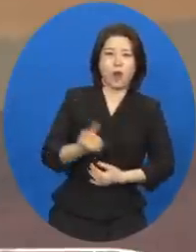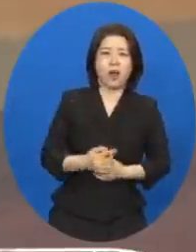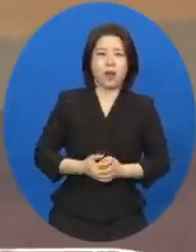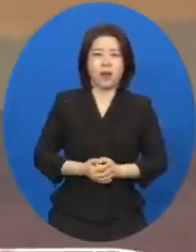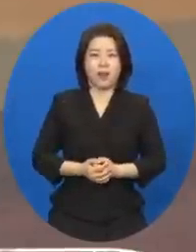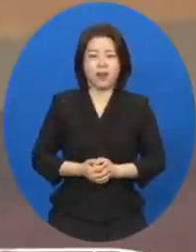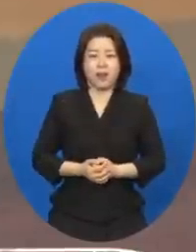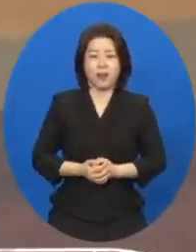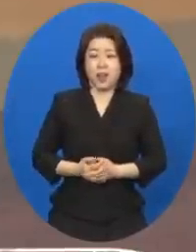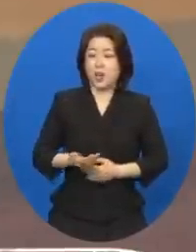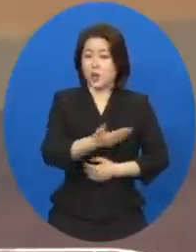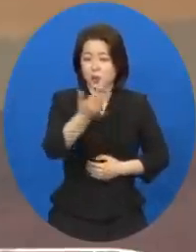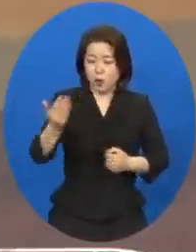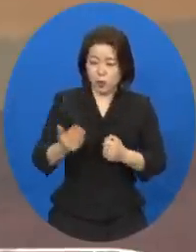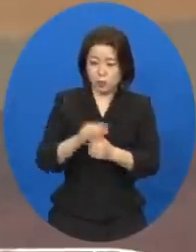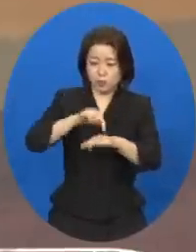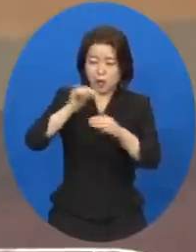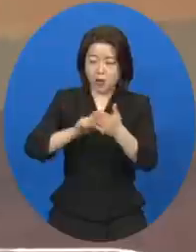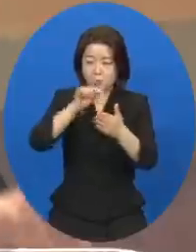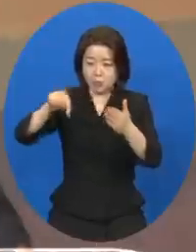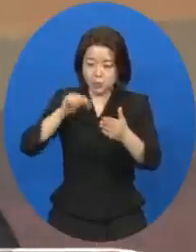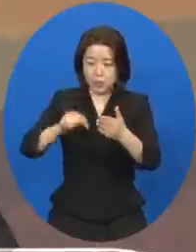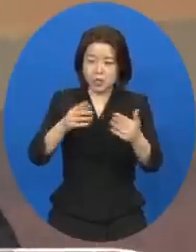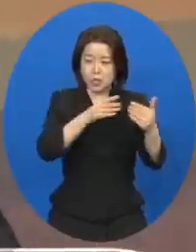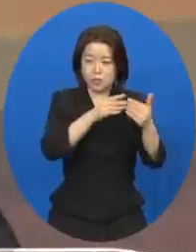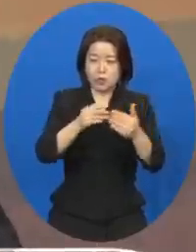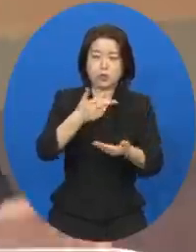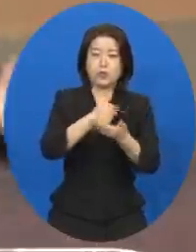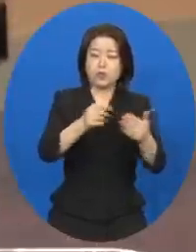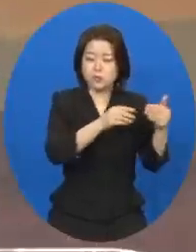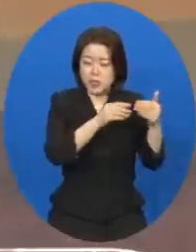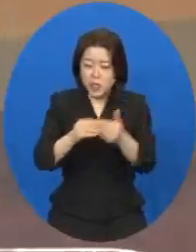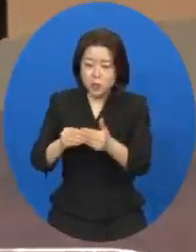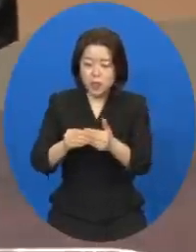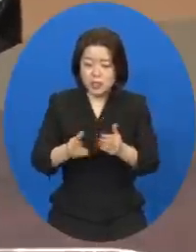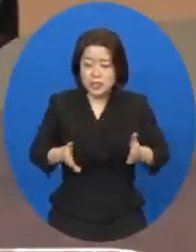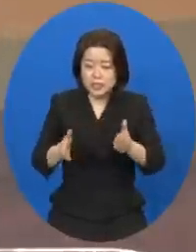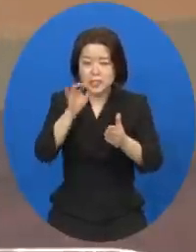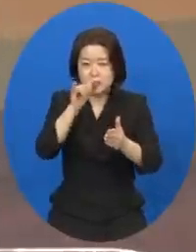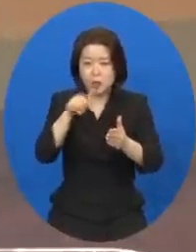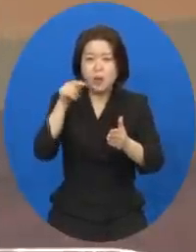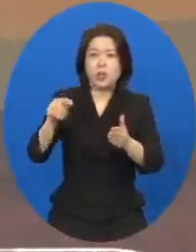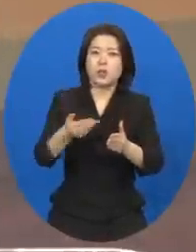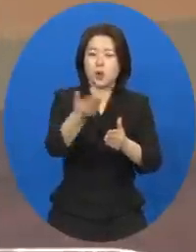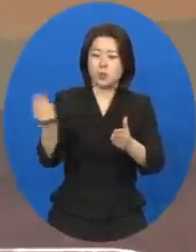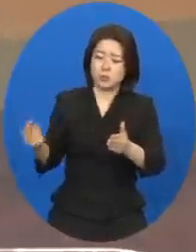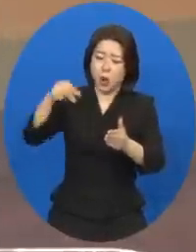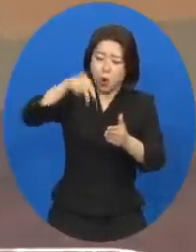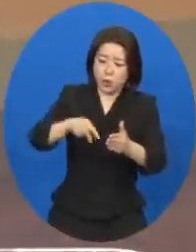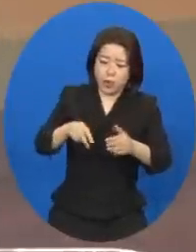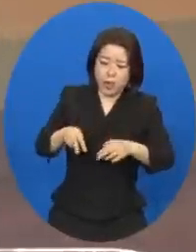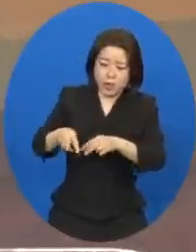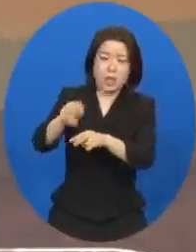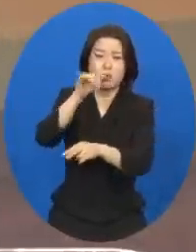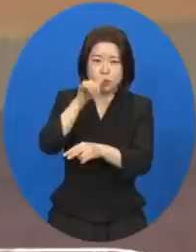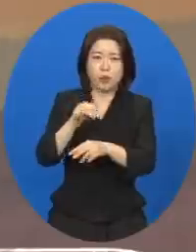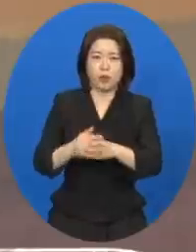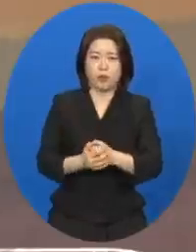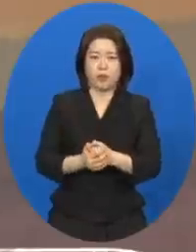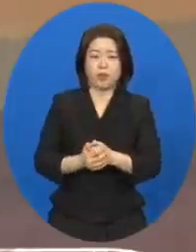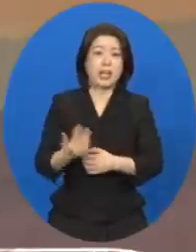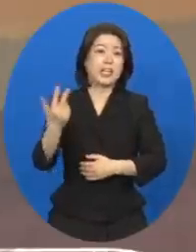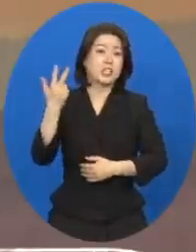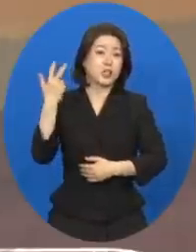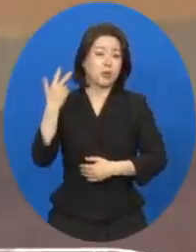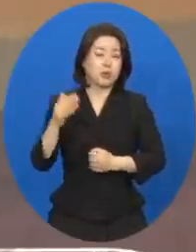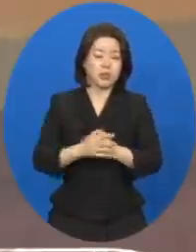길이 있고 지금 그 길을 걷고 있는 거예요. 여러분, 지난 주간에 정말 힘들게 살았던 사람, 너무 몸이